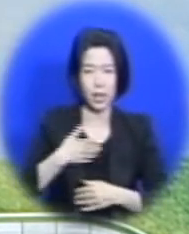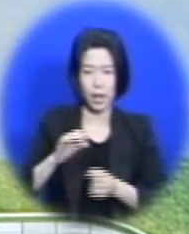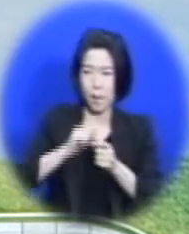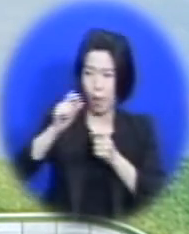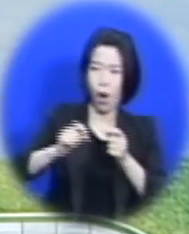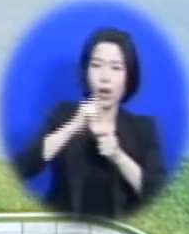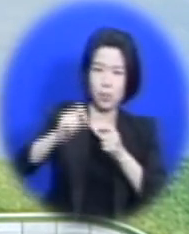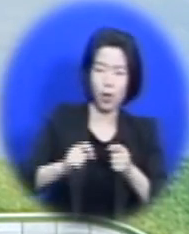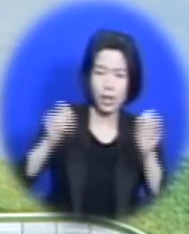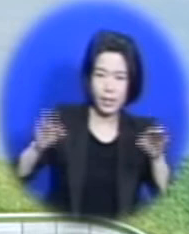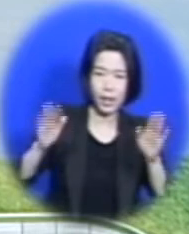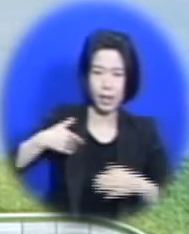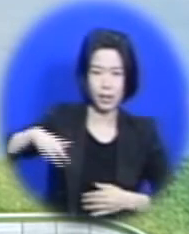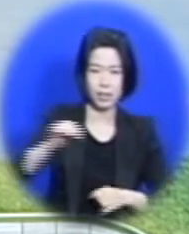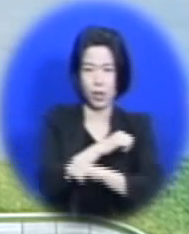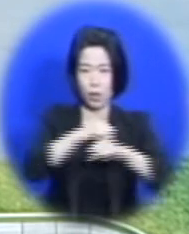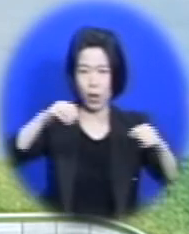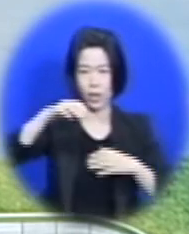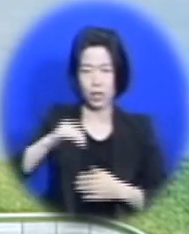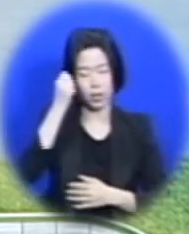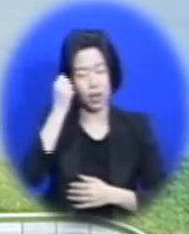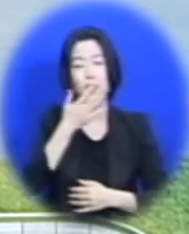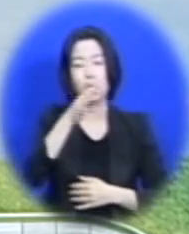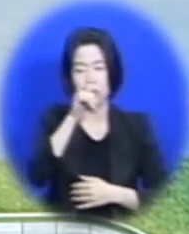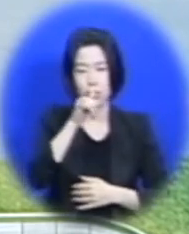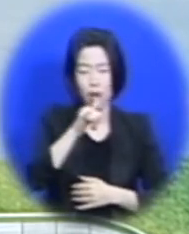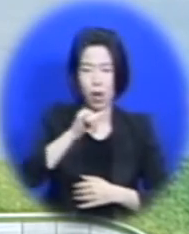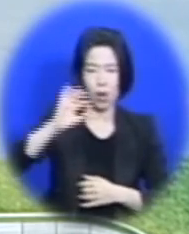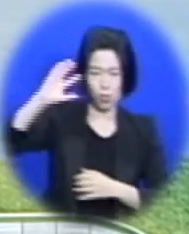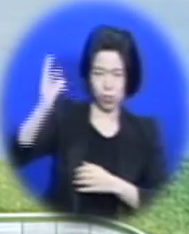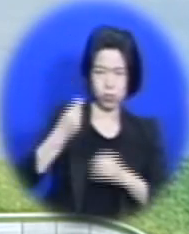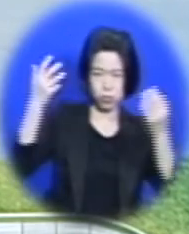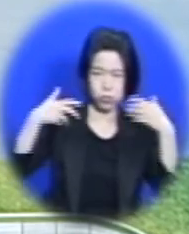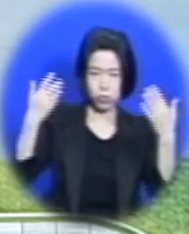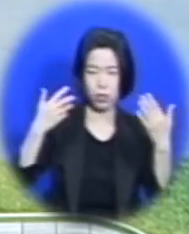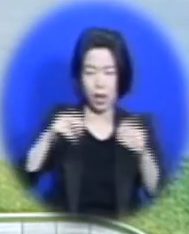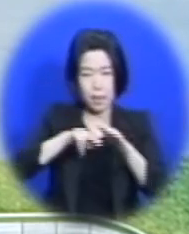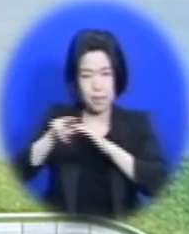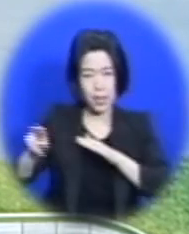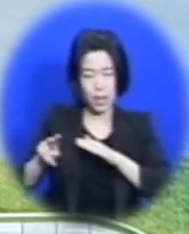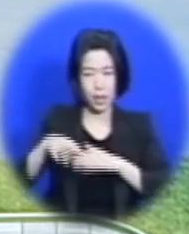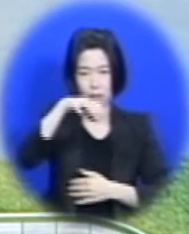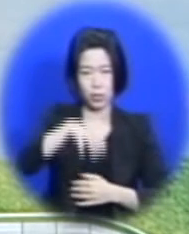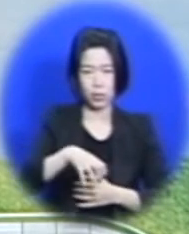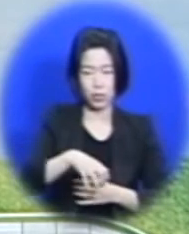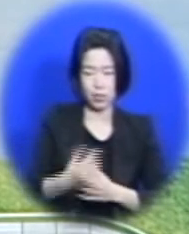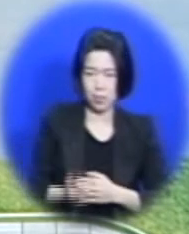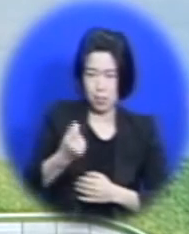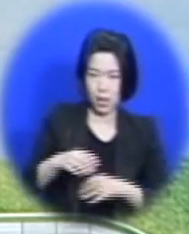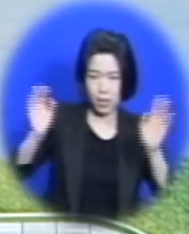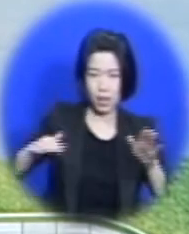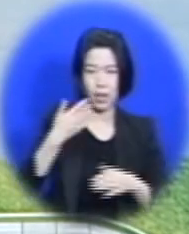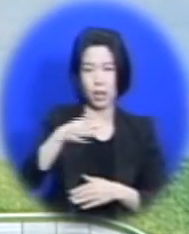날아가서 광야에서 머무를 수도 있으련만 광풍과 폭풍을 피할 은신처로 서둘러서 날아갈 수도